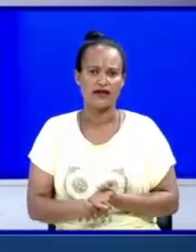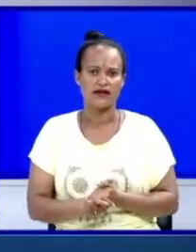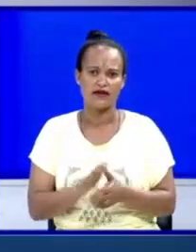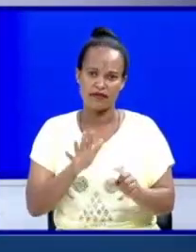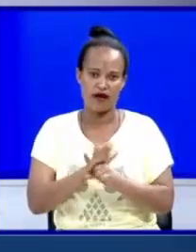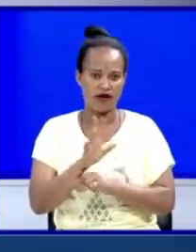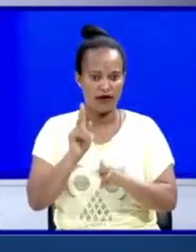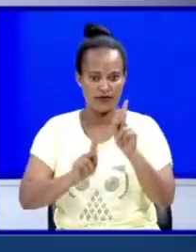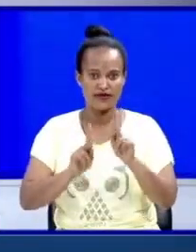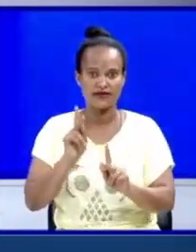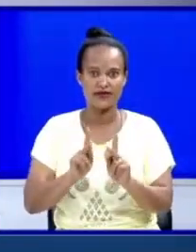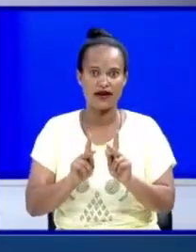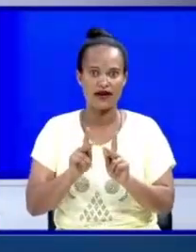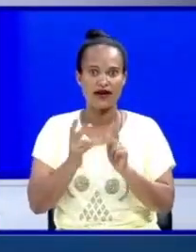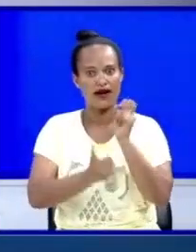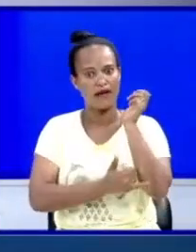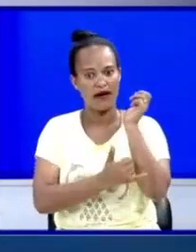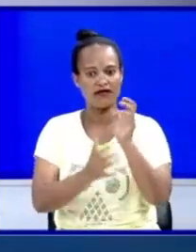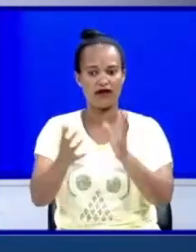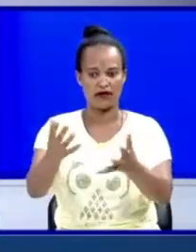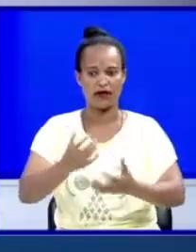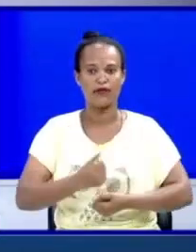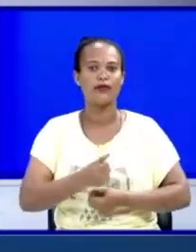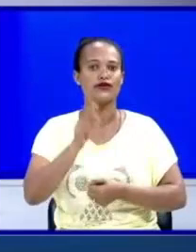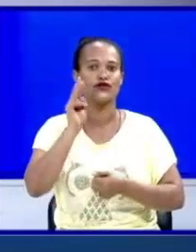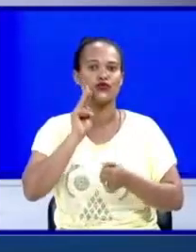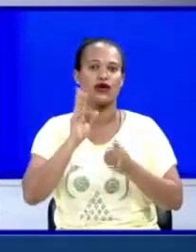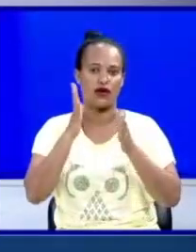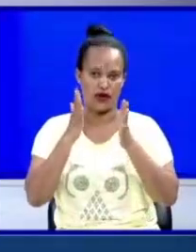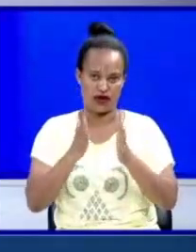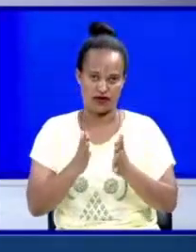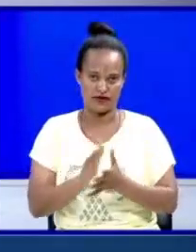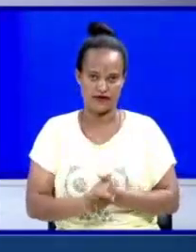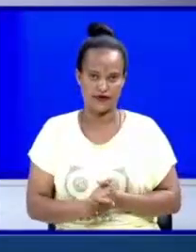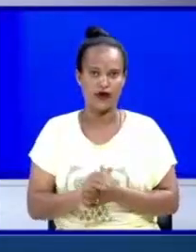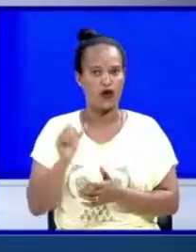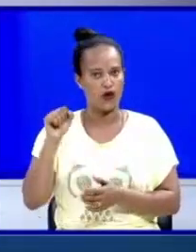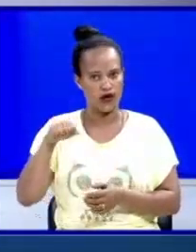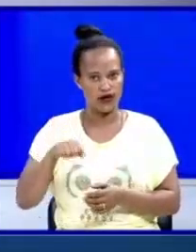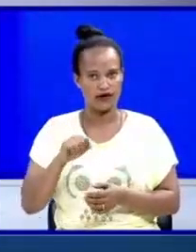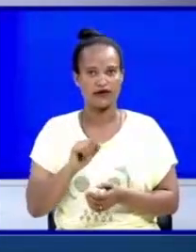በቃ ከም ህዝብና ከም ዓዲና እዮም ተቐቢሎምና ከምና ማለት